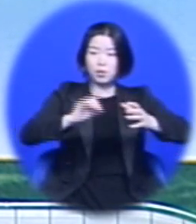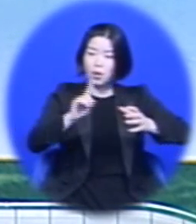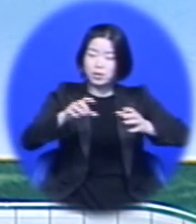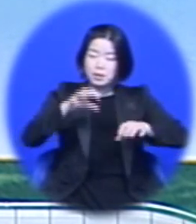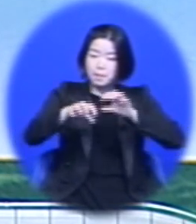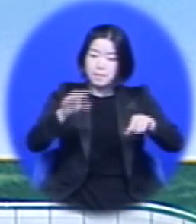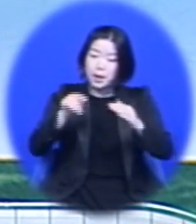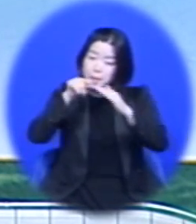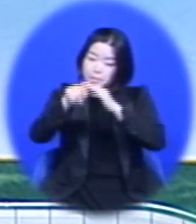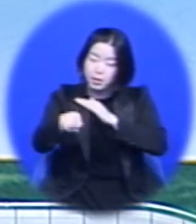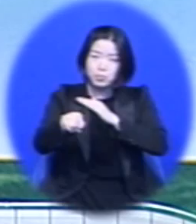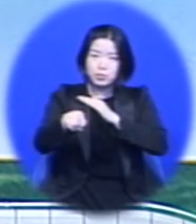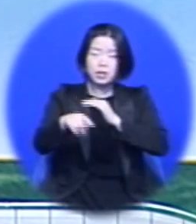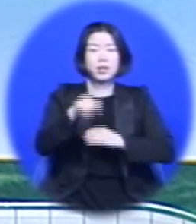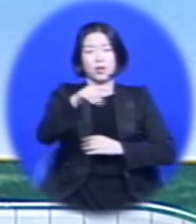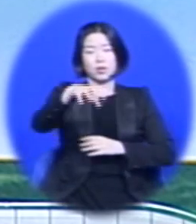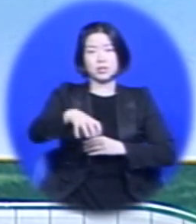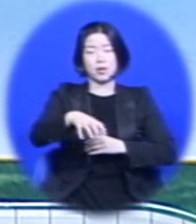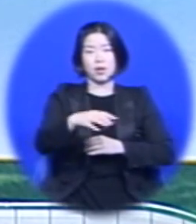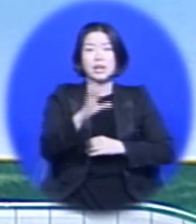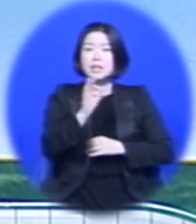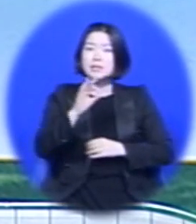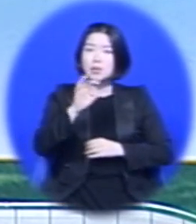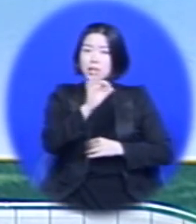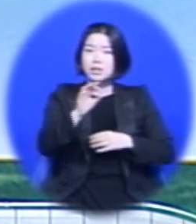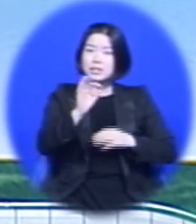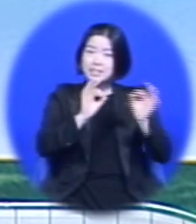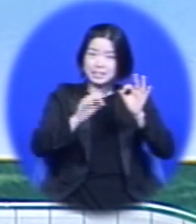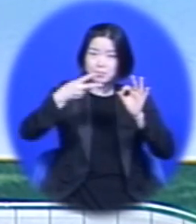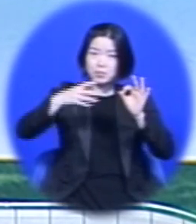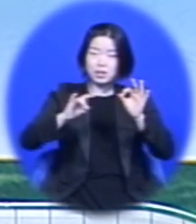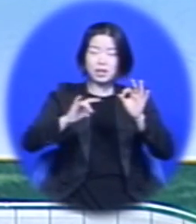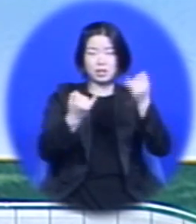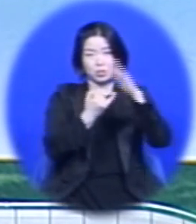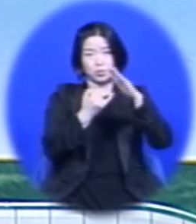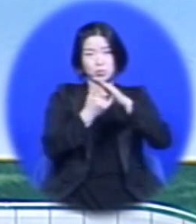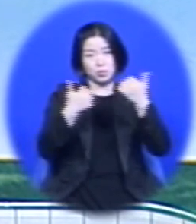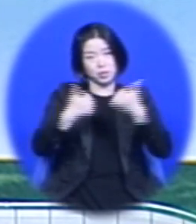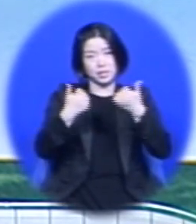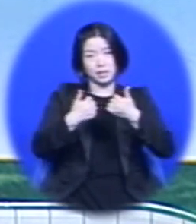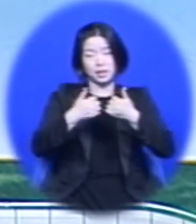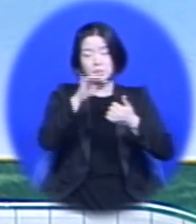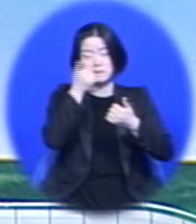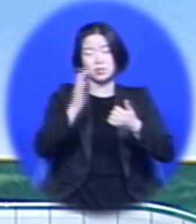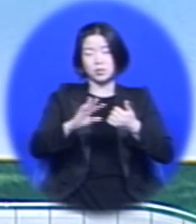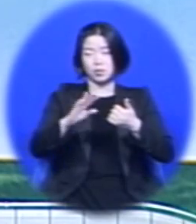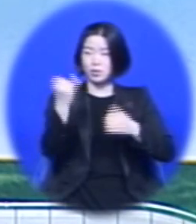찾아갔다가 거기서 10대 소녀 한 소녀 상담을 했습니다. 상담을 하고 싶다고